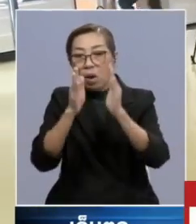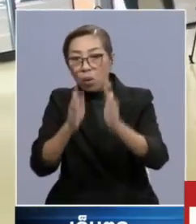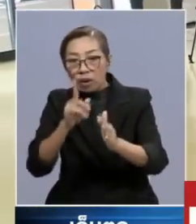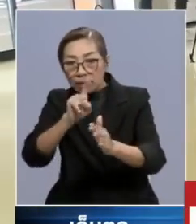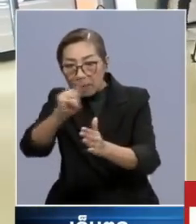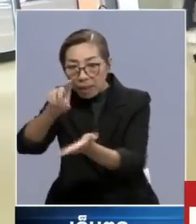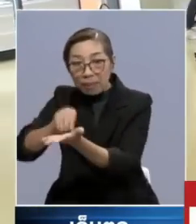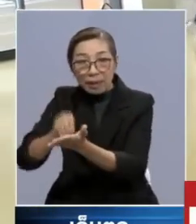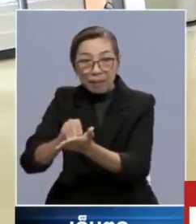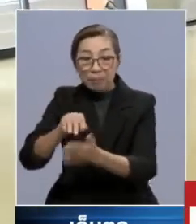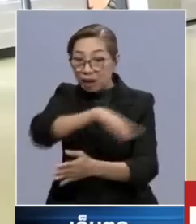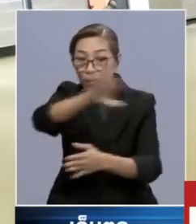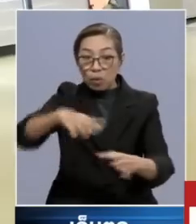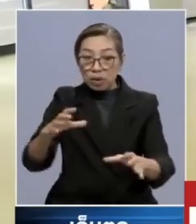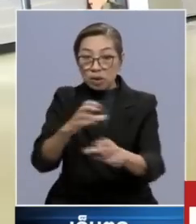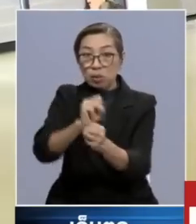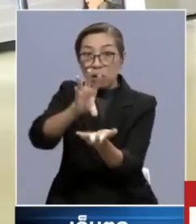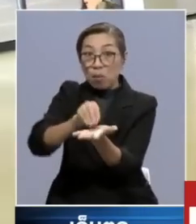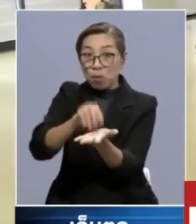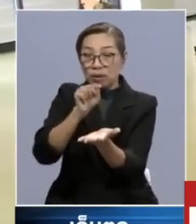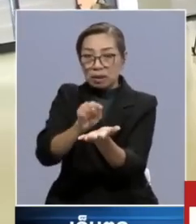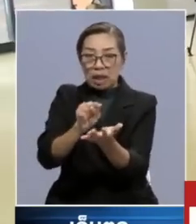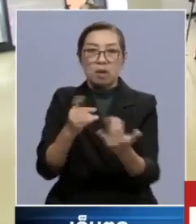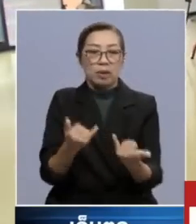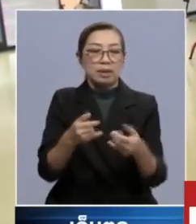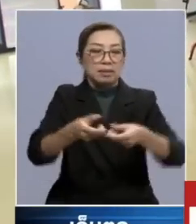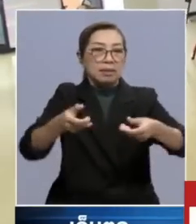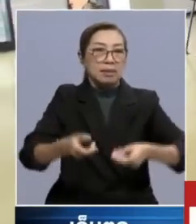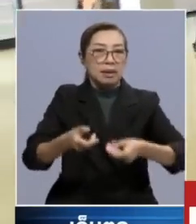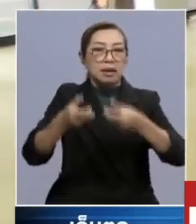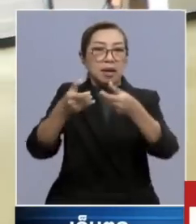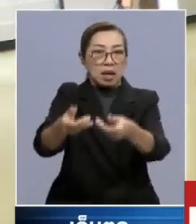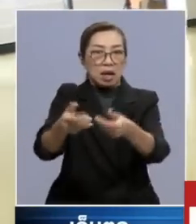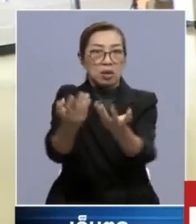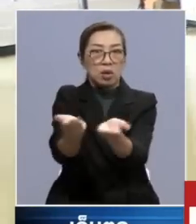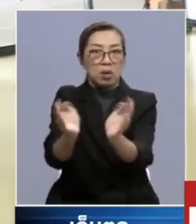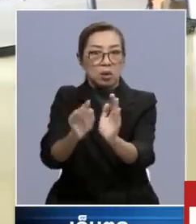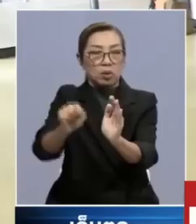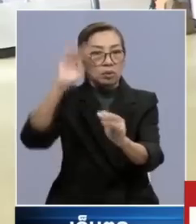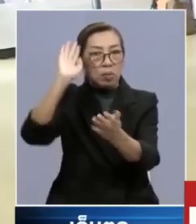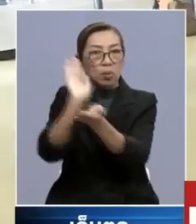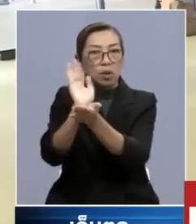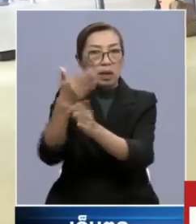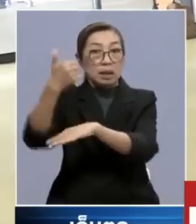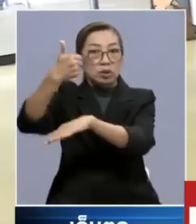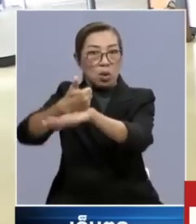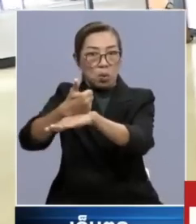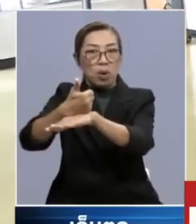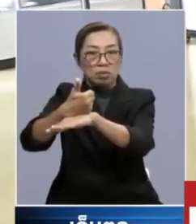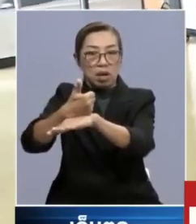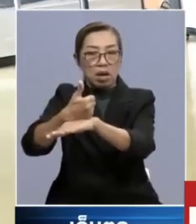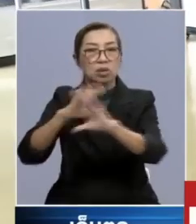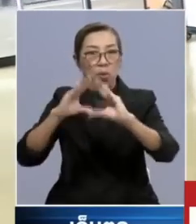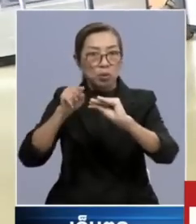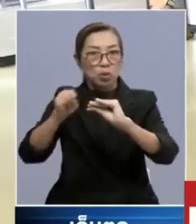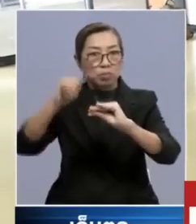างๆวันนี้นะคะทางข้อมูลทั้งหมดที่รวบรวมได้จะมีการนำเข้าไปประชุมหารือร่วมกับผู้บัญชาการตำรวจแห่งชาติที่สำนักงานต